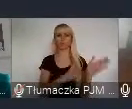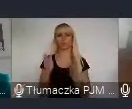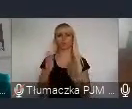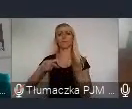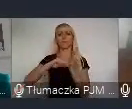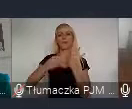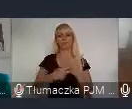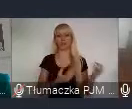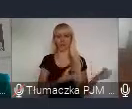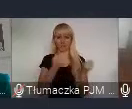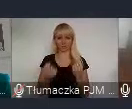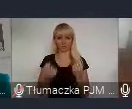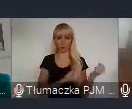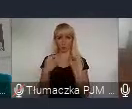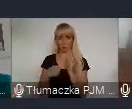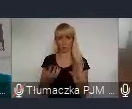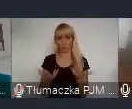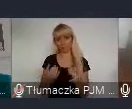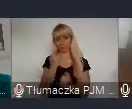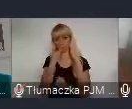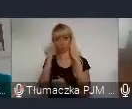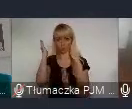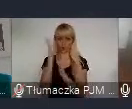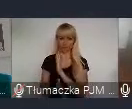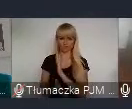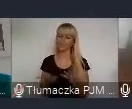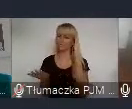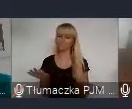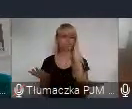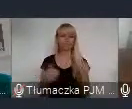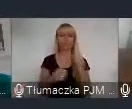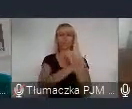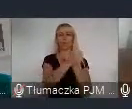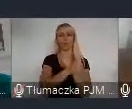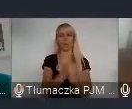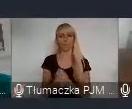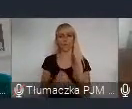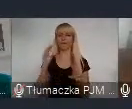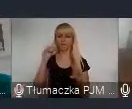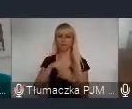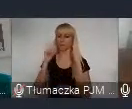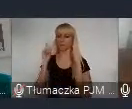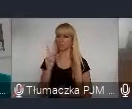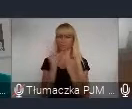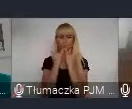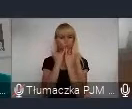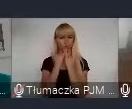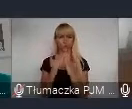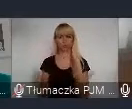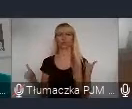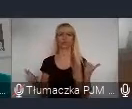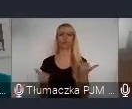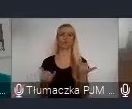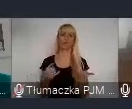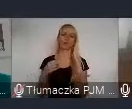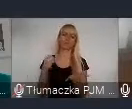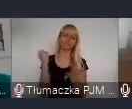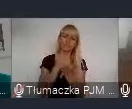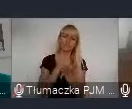się wydawało, dlatego że te dokumenty muszą uwzględniać różne bardzo skomplikowane aspekty związane